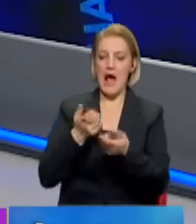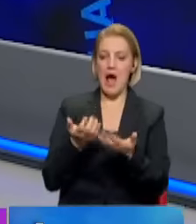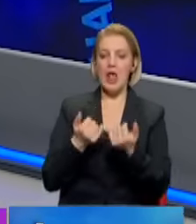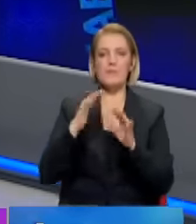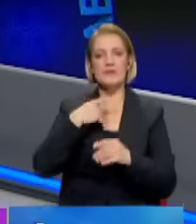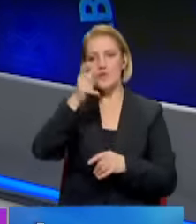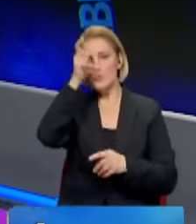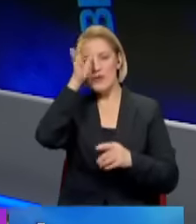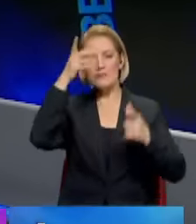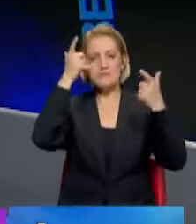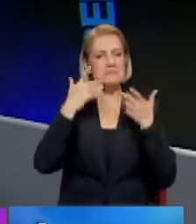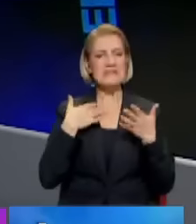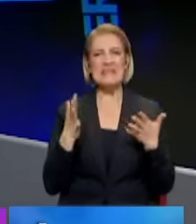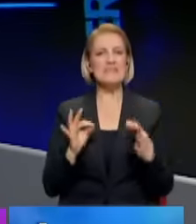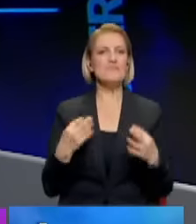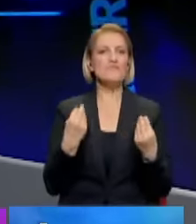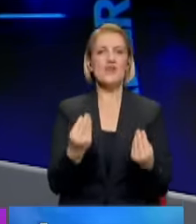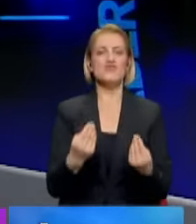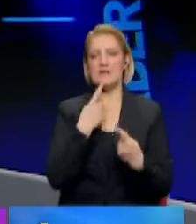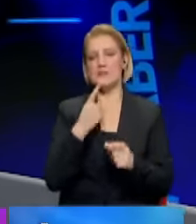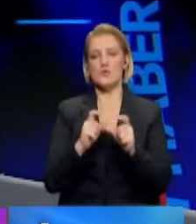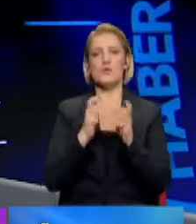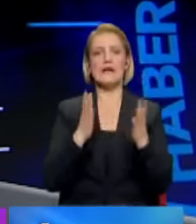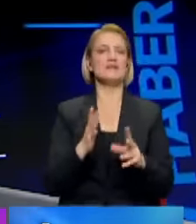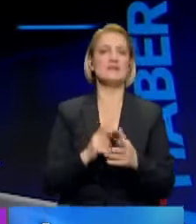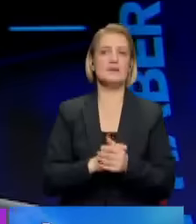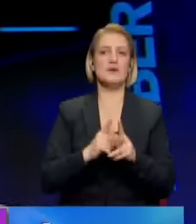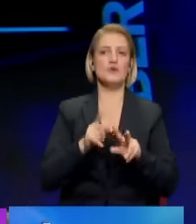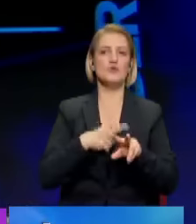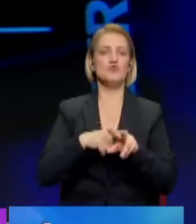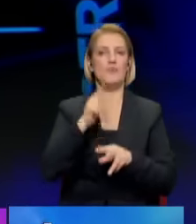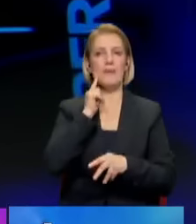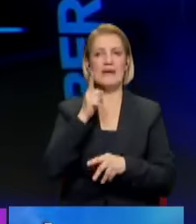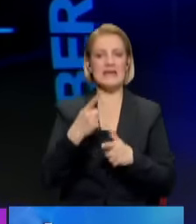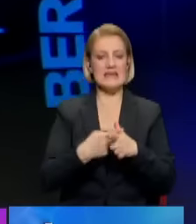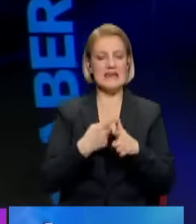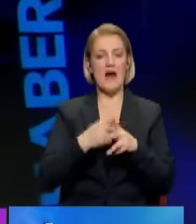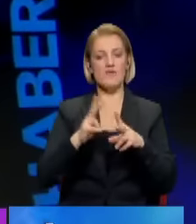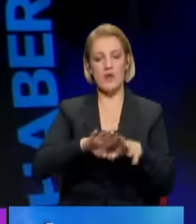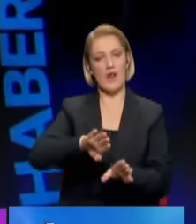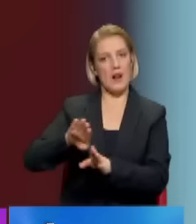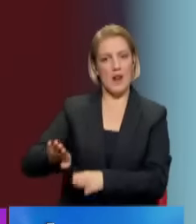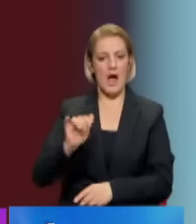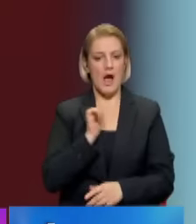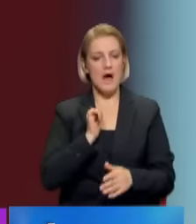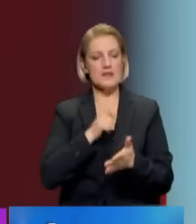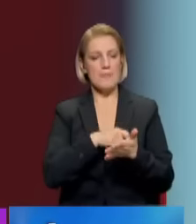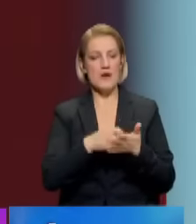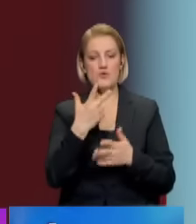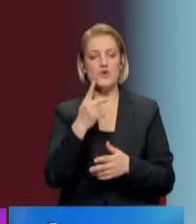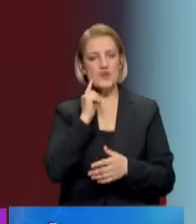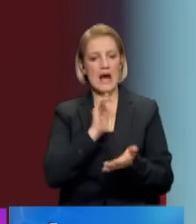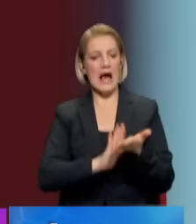diye sormuş ve bize günaydın demiş. Yusuf Bey, kira ve faturalar şurada dursun. Asgari ücret 3 kişinin